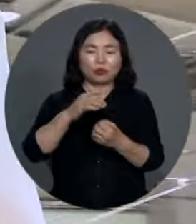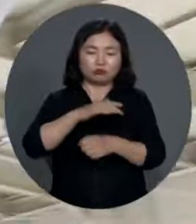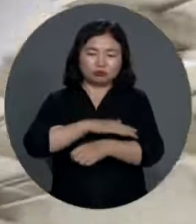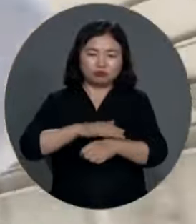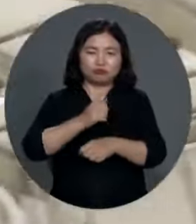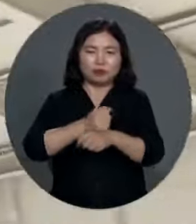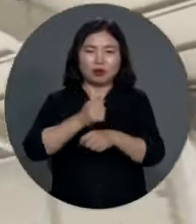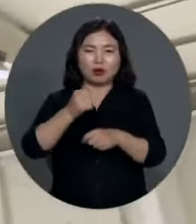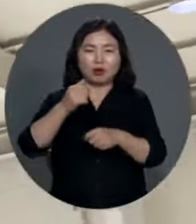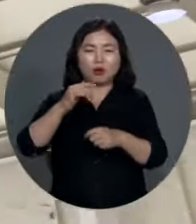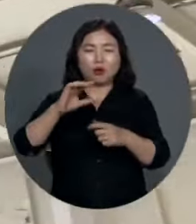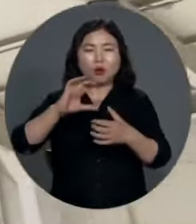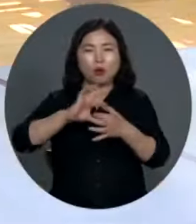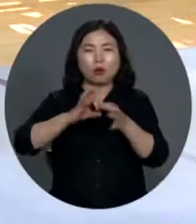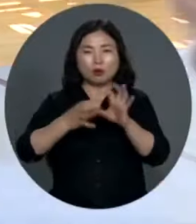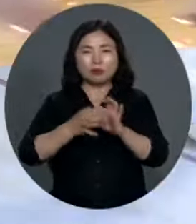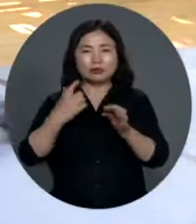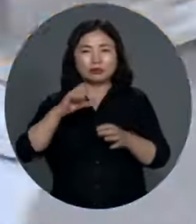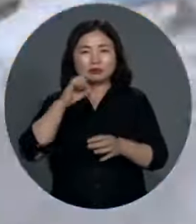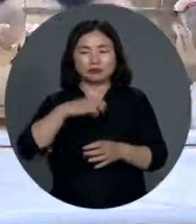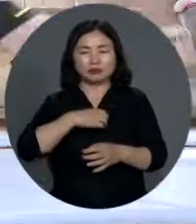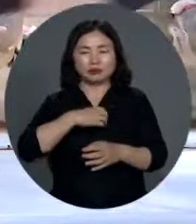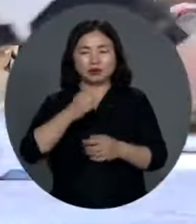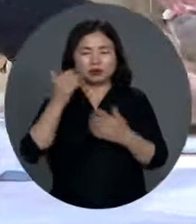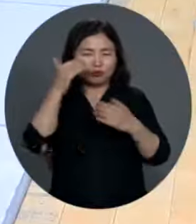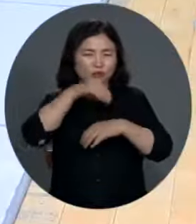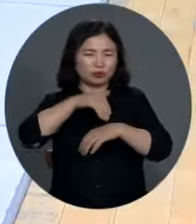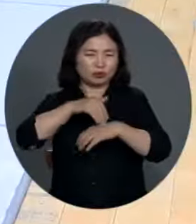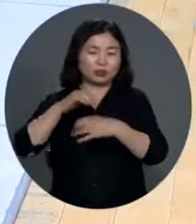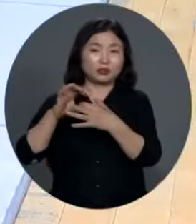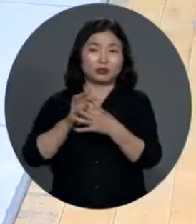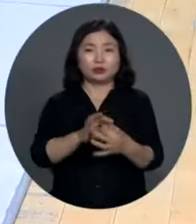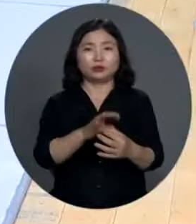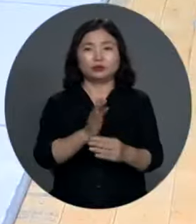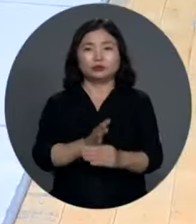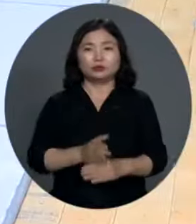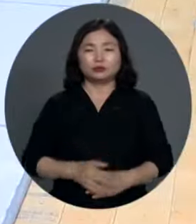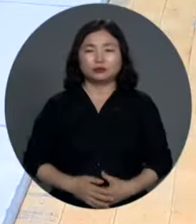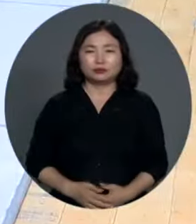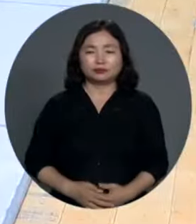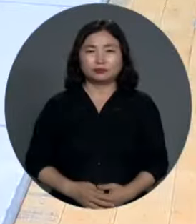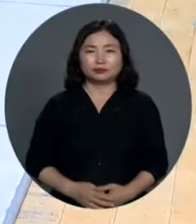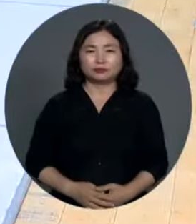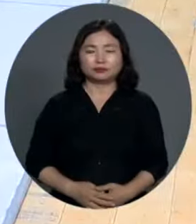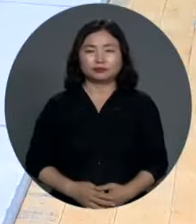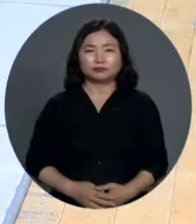꽃나무들의 올림픽 금메달을 향한 구슬땀이 계속됩니다. MBC 뉴스 변혜주입니다.